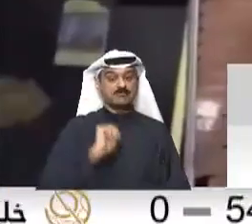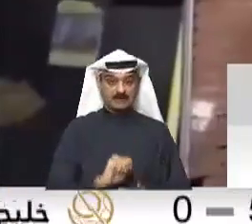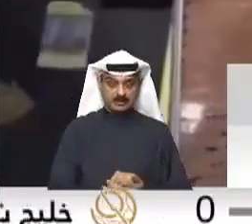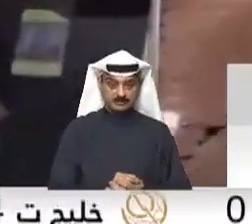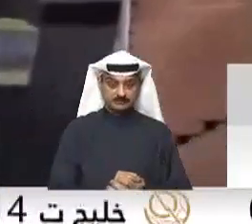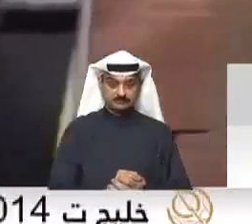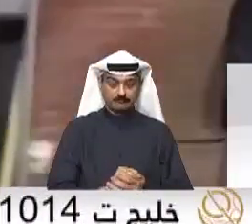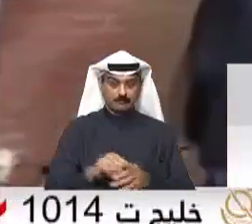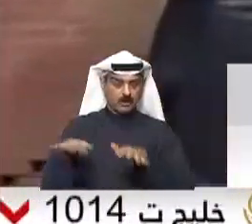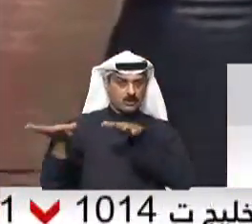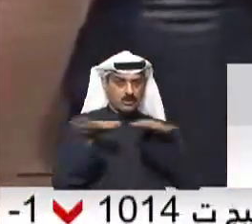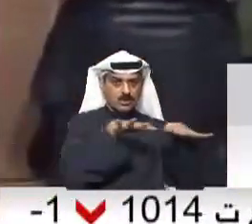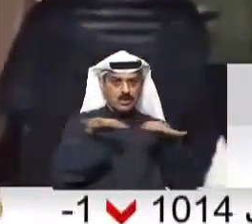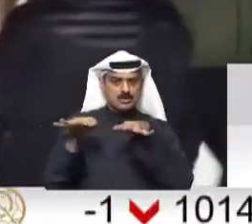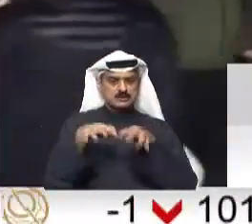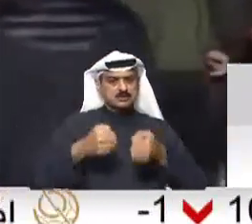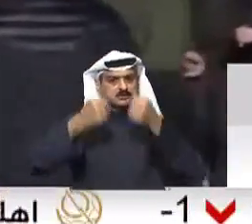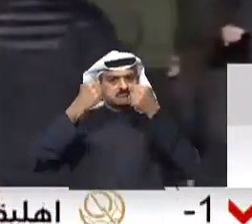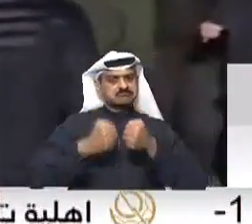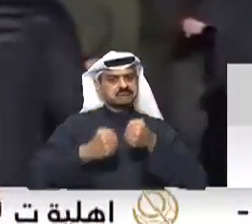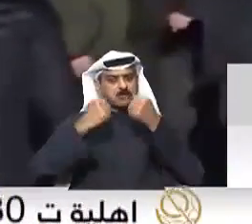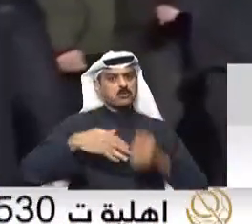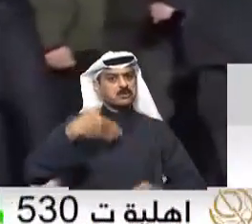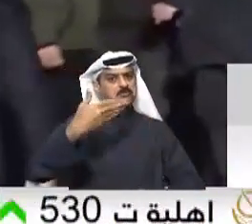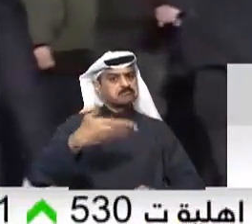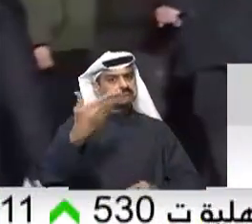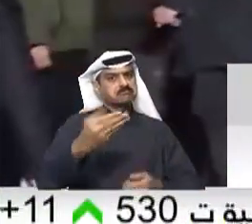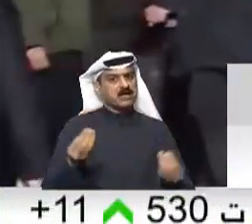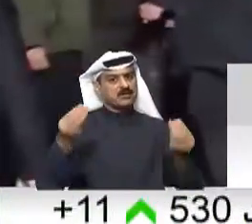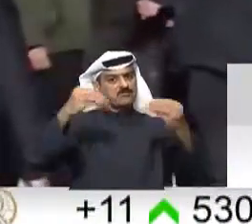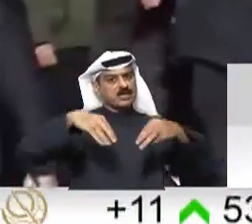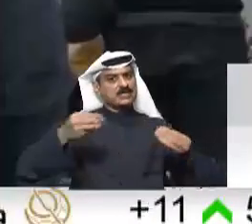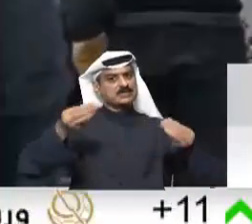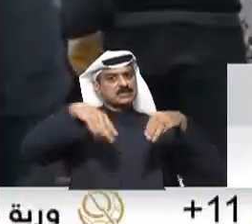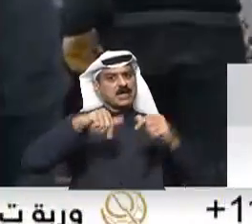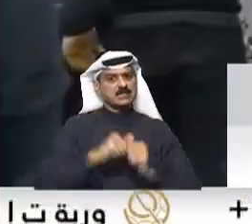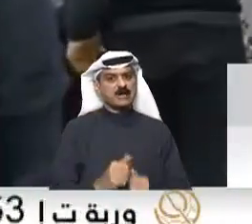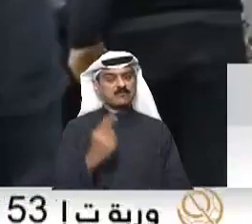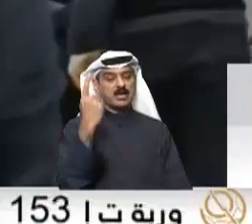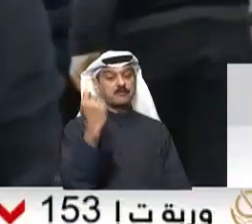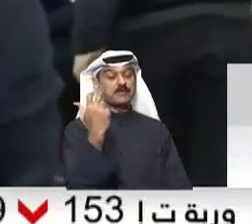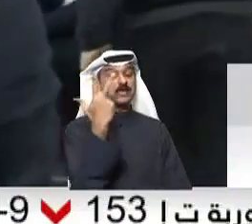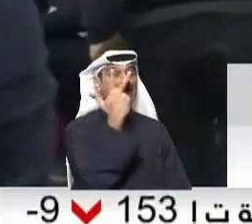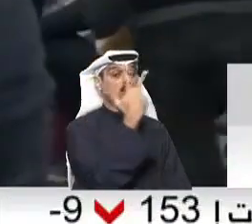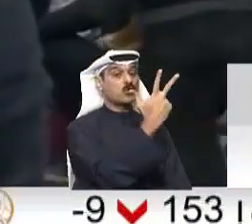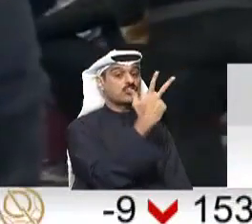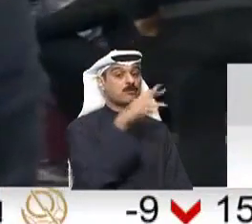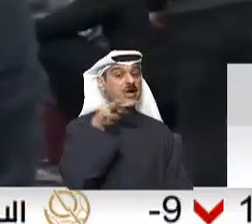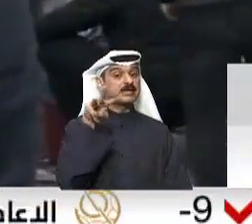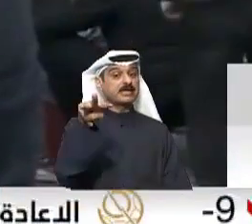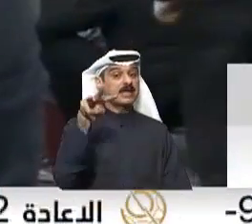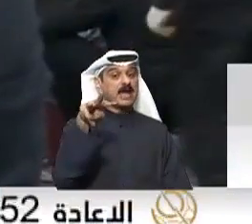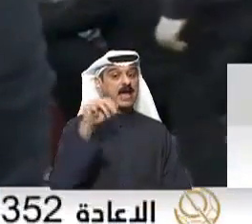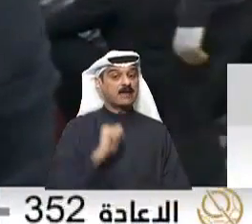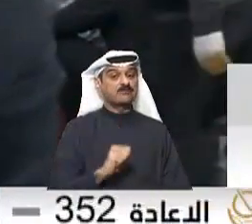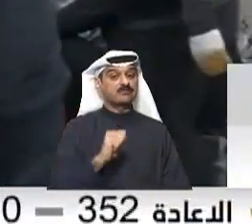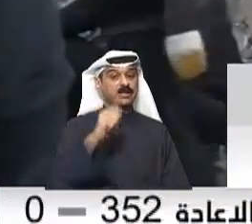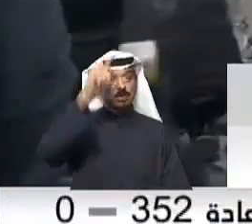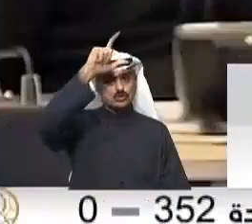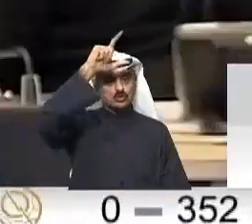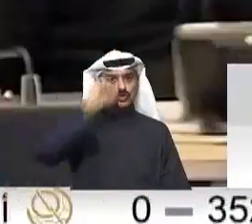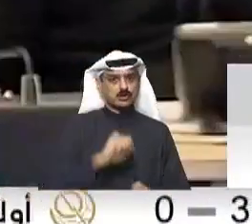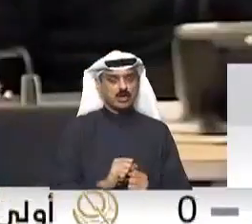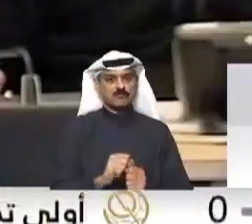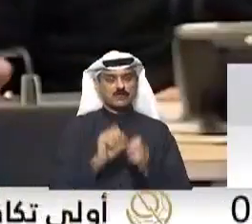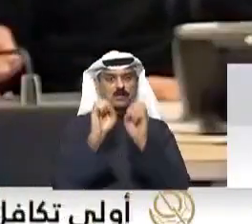تسبب الزلزال والهزات القوية اللاحقة في إصابة أكثر من 108,000 شخص في تركيا وإيواء